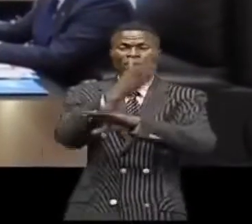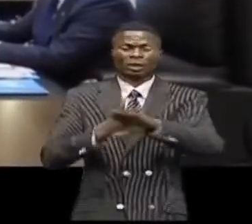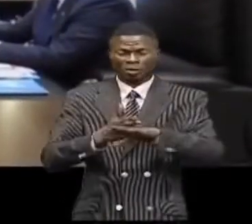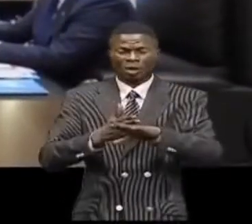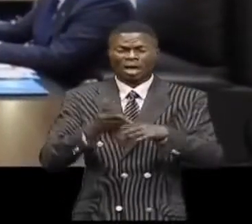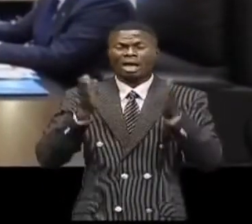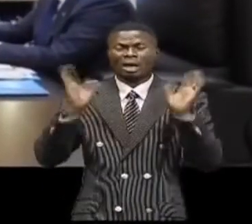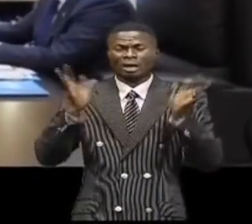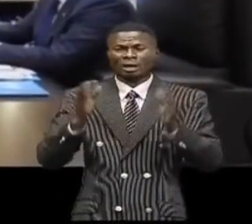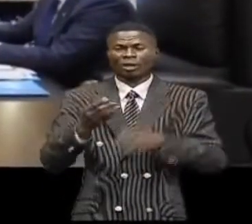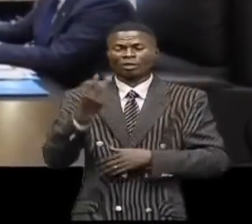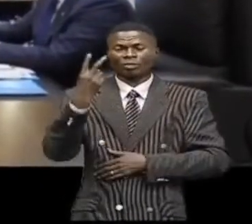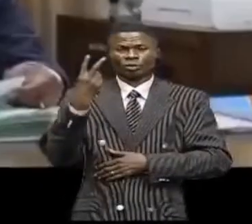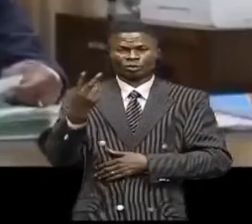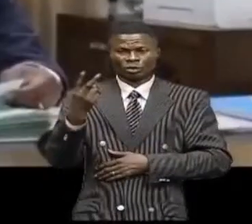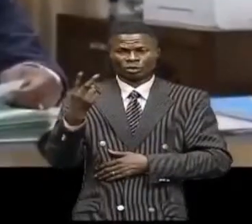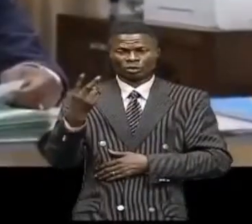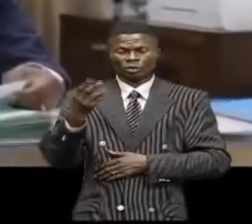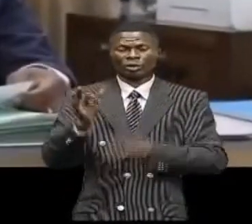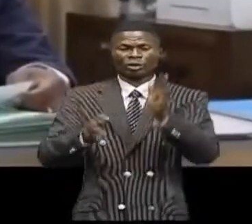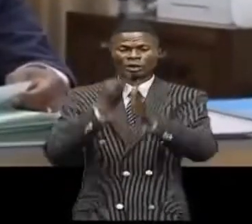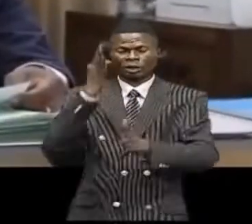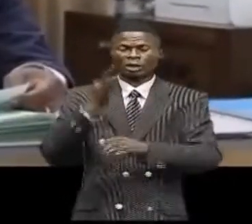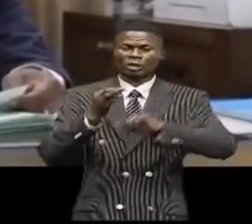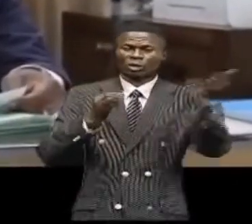grièvement 2 et 13 autres.